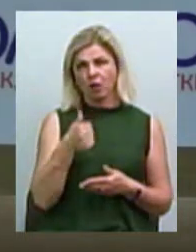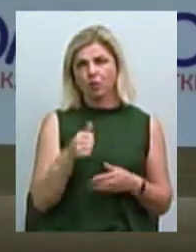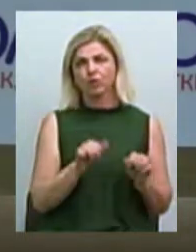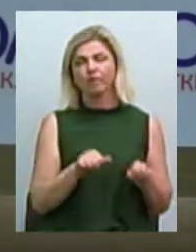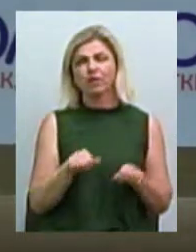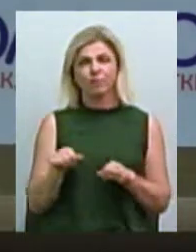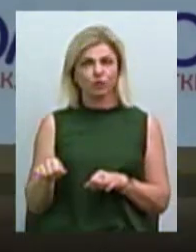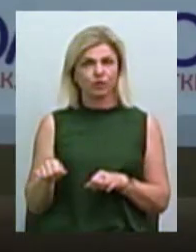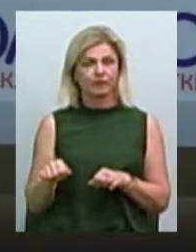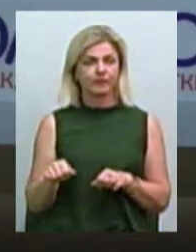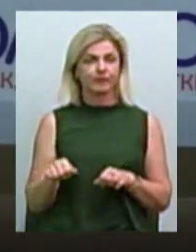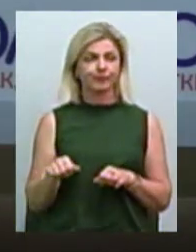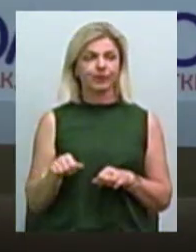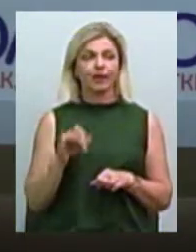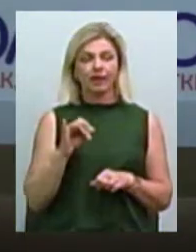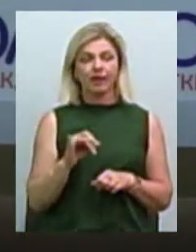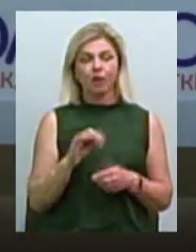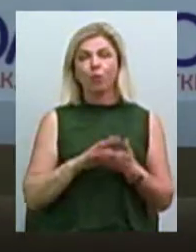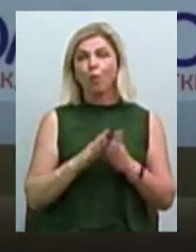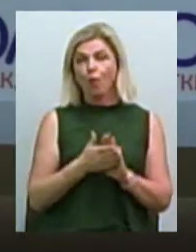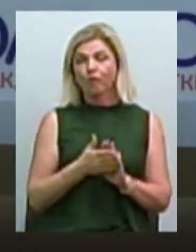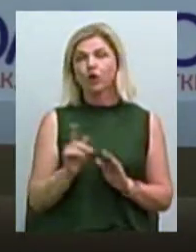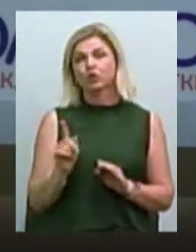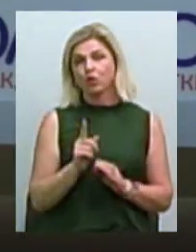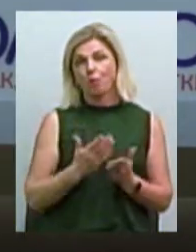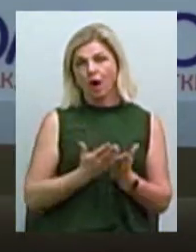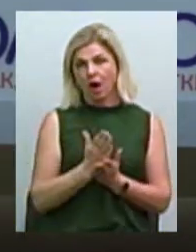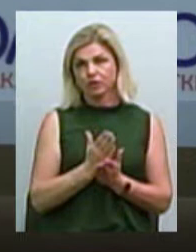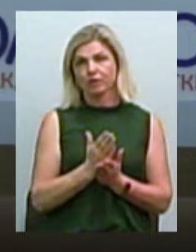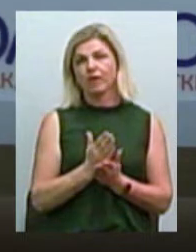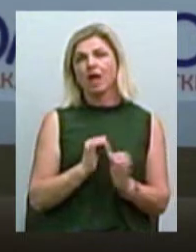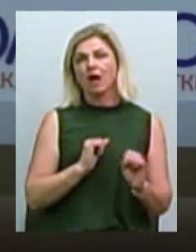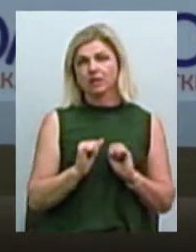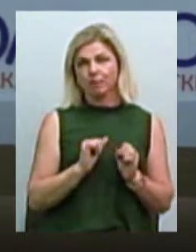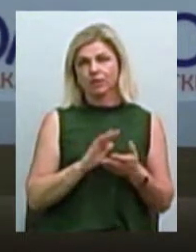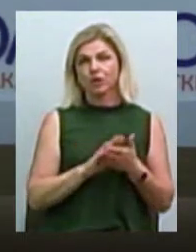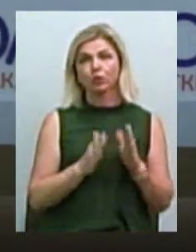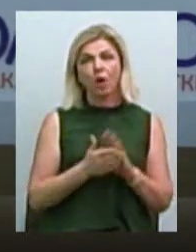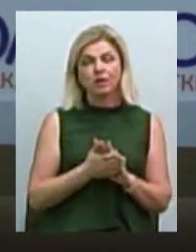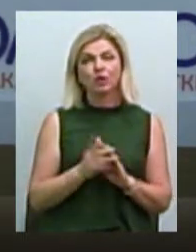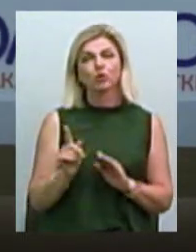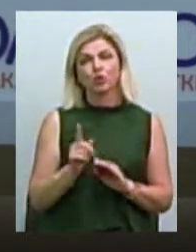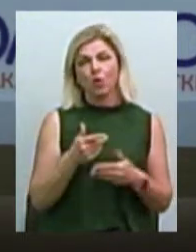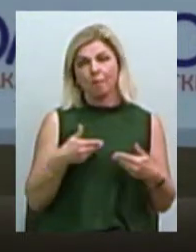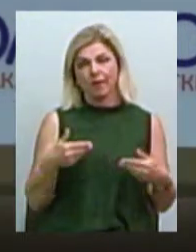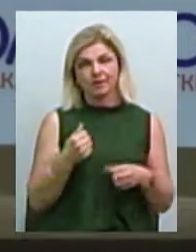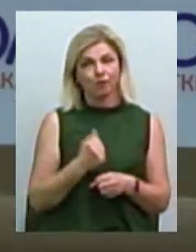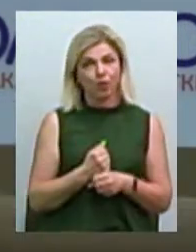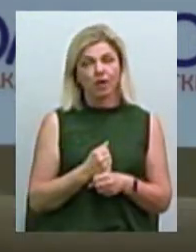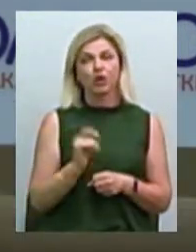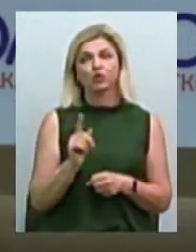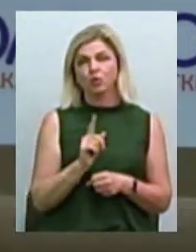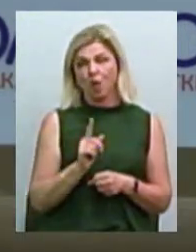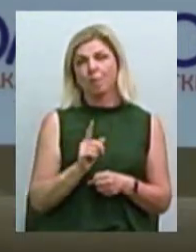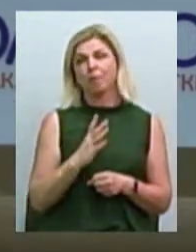У нас були гарні можливості і передумови для того, щоб якісніше, напевно, розпоряджатися ситуаціями, які ми створювали, і щоб забити